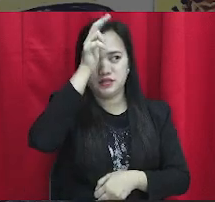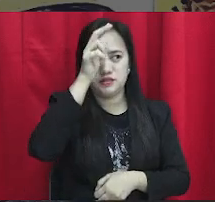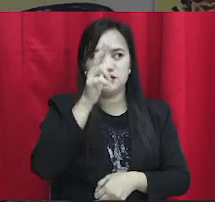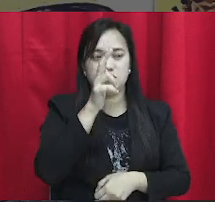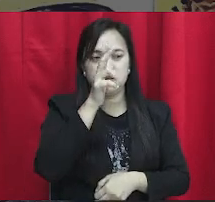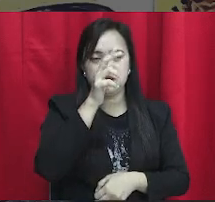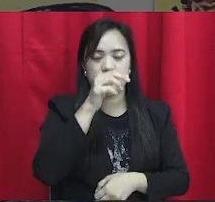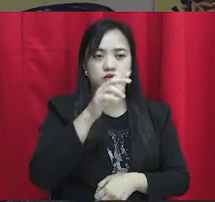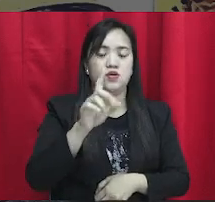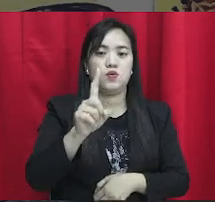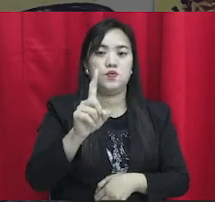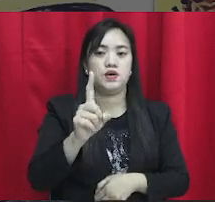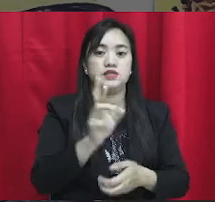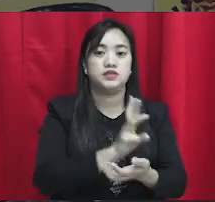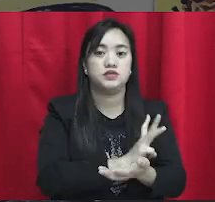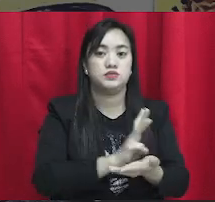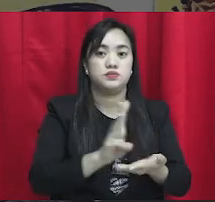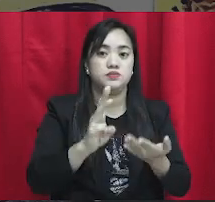Once a week.